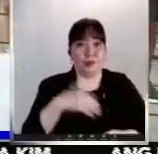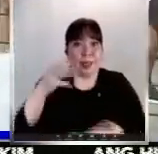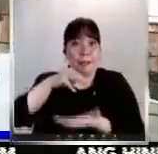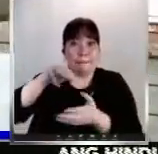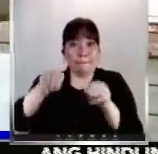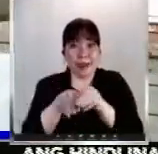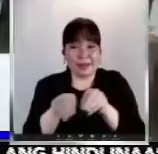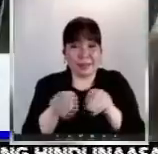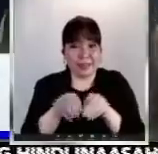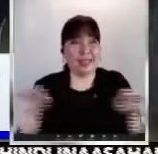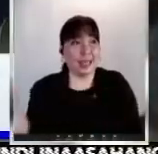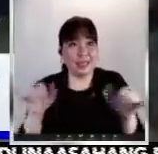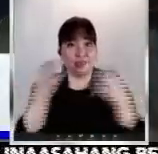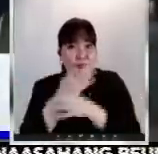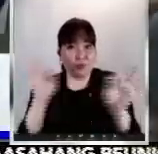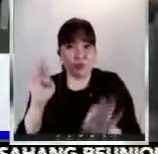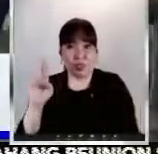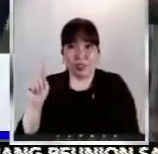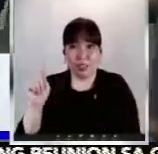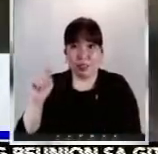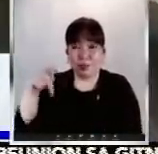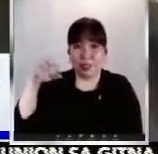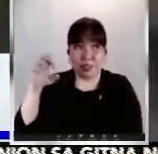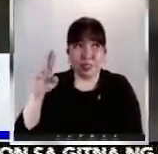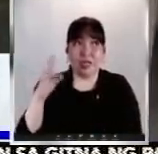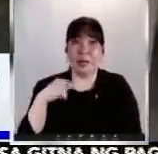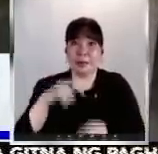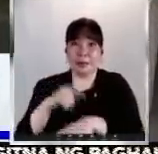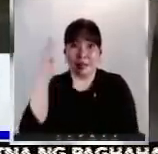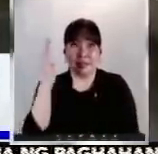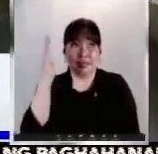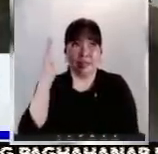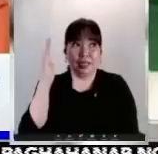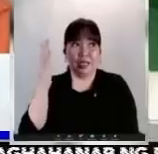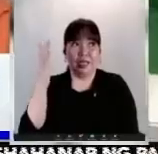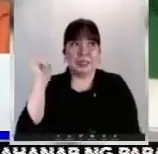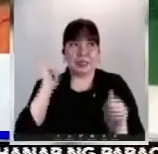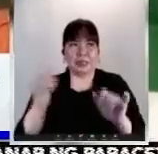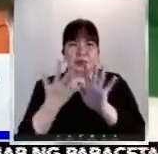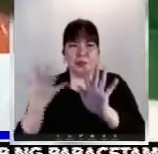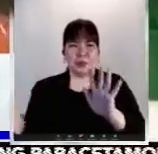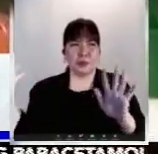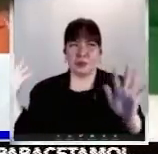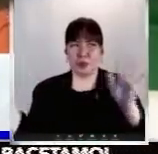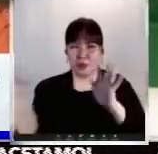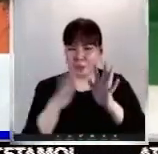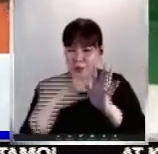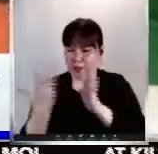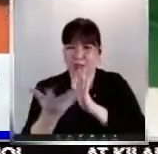ang RT-PCR test, oras na ng pananghalian, makapal pa rin ang mga tao hanggang sa loob ng